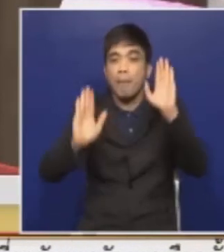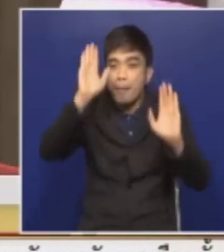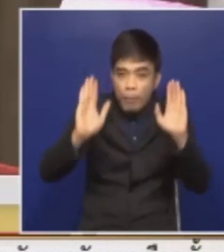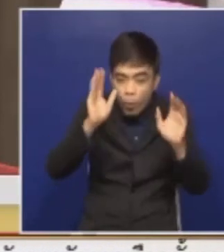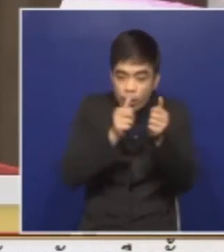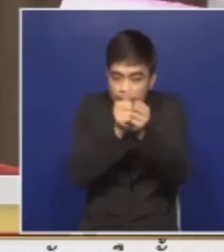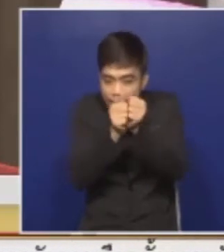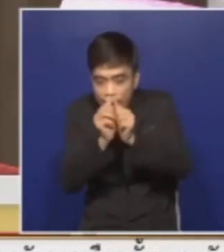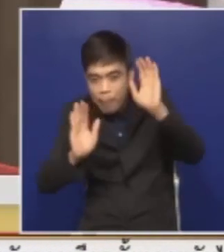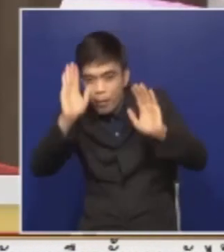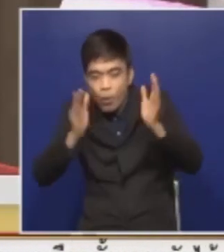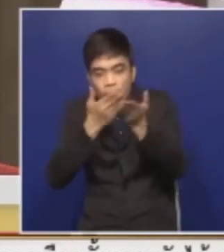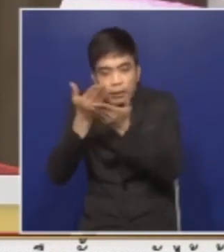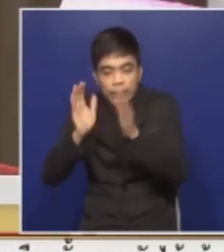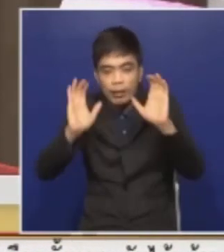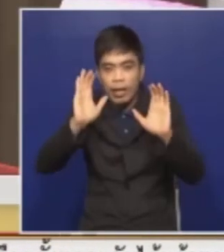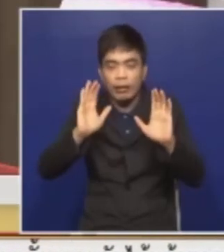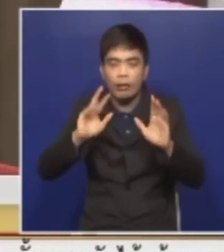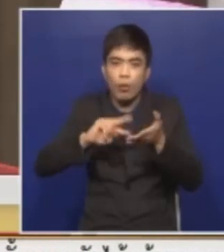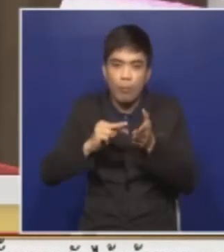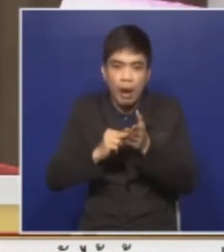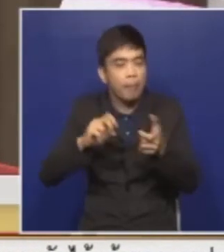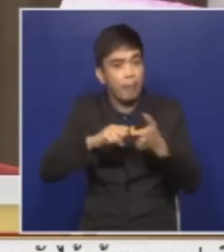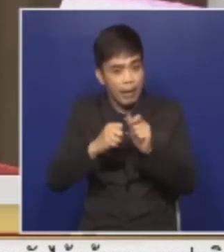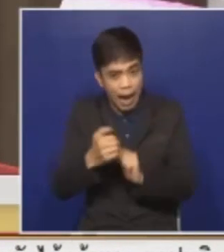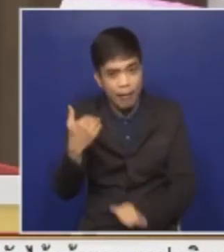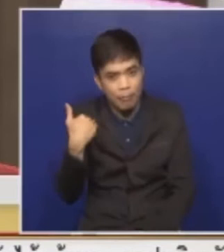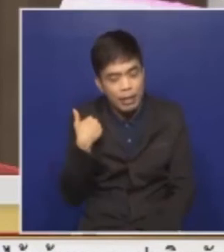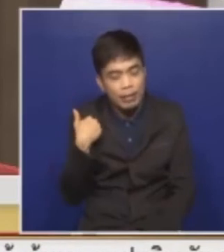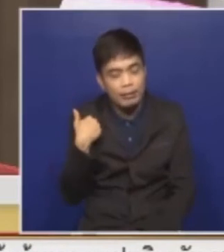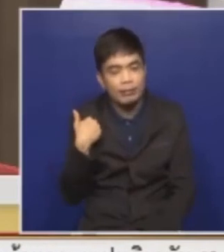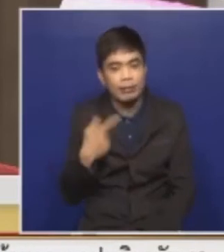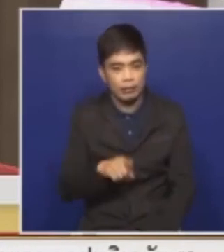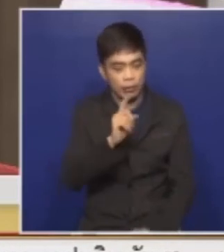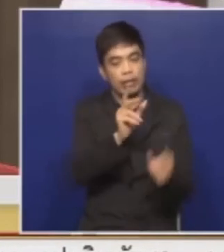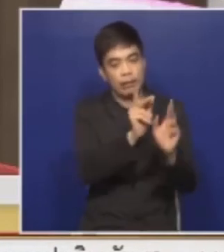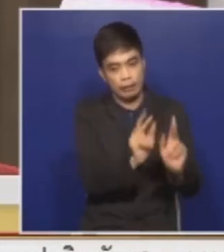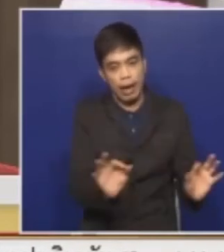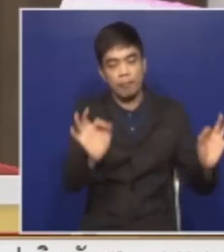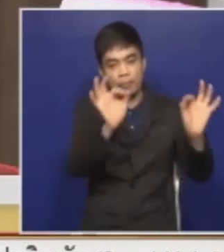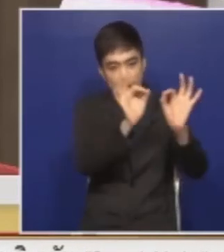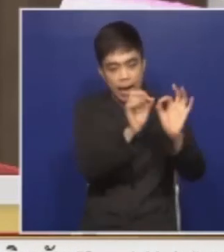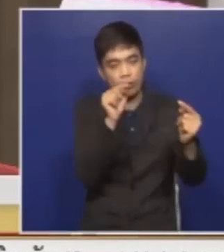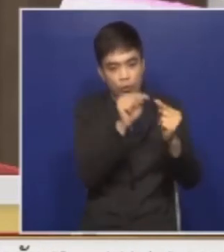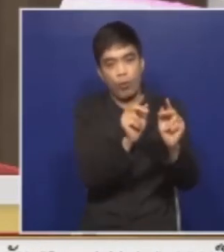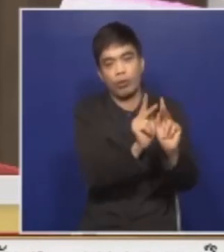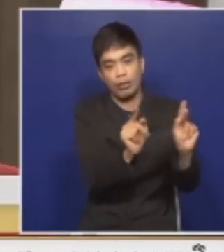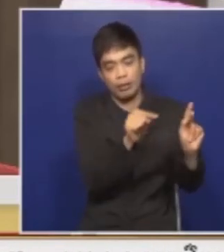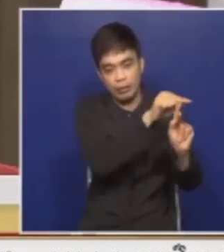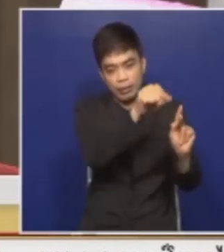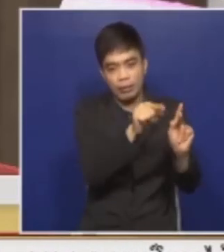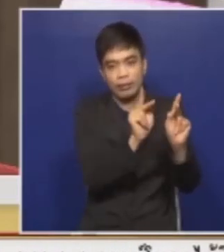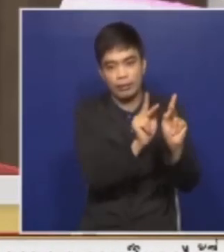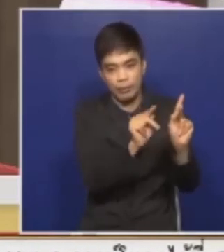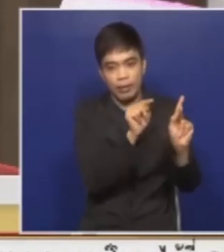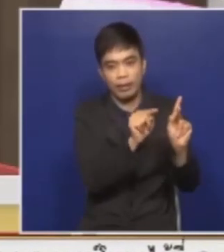ก็แสดงว่าเกี่ยวเรื่องผลประโยชน์เพราะฉะนั้นเรื่องจิตสำนึกของกรรมการเป็นเรื่องสำคัญมากครับผม